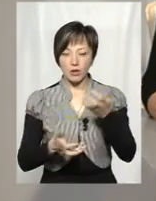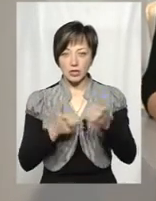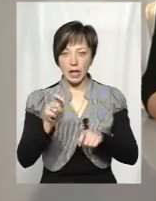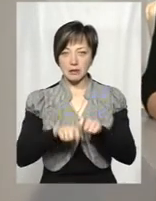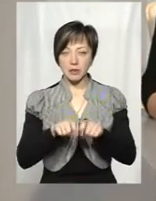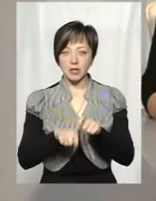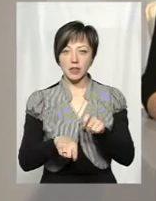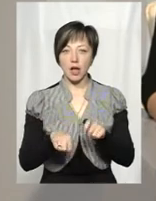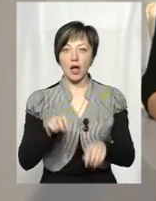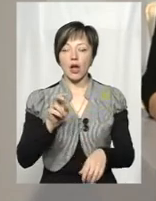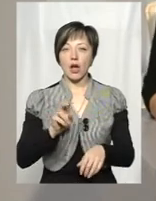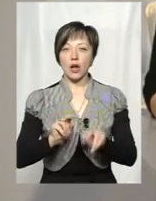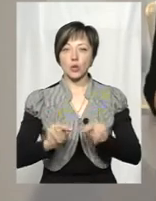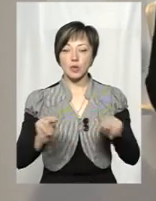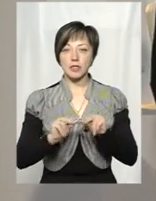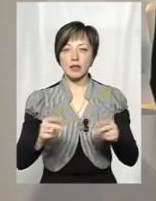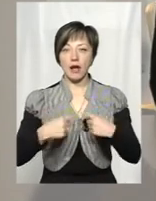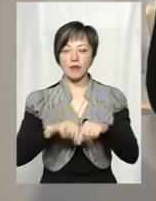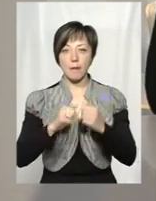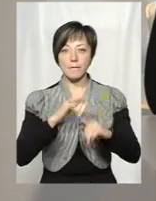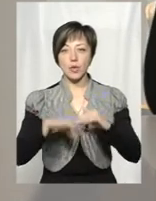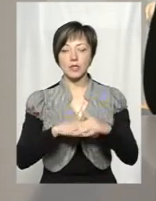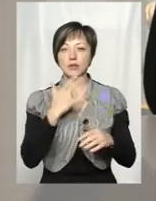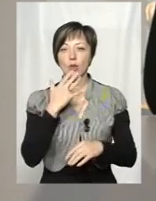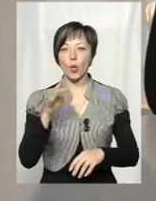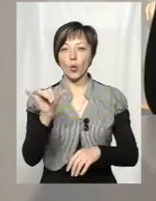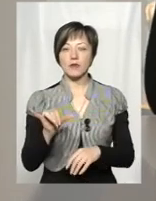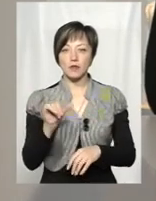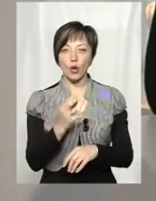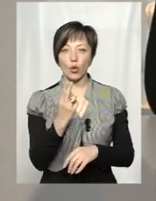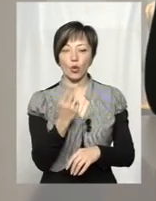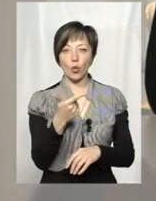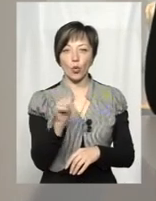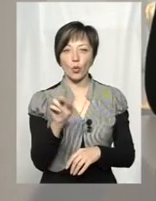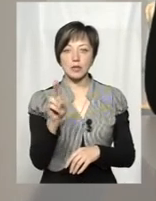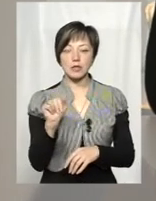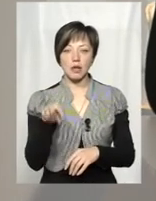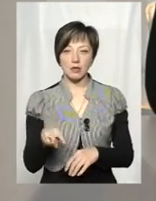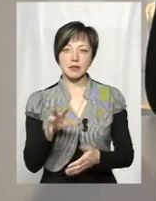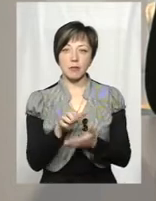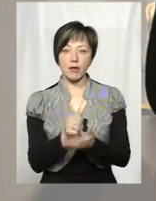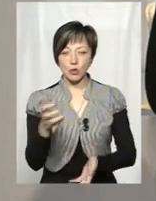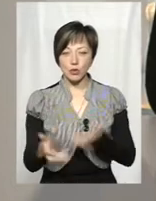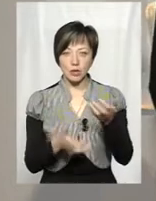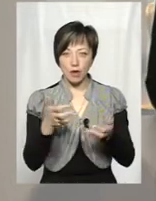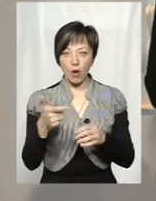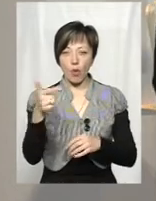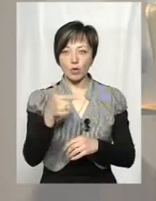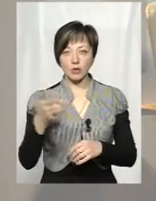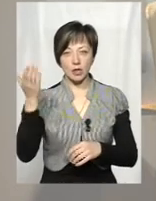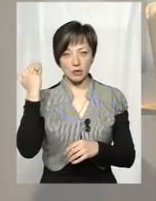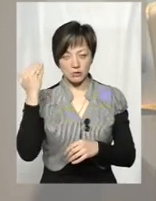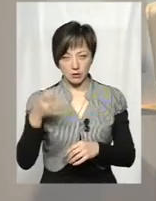кафедри Кам'янець-Подільського Національного університету імені Огієнка Анатолій Гуцал Займався розкопками курганів на Городоччині